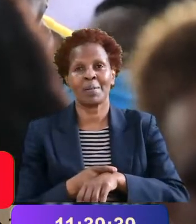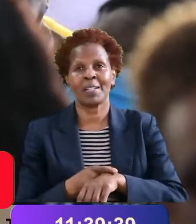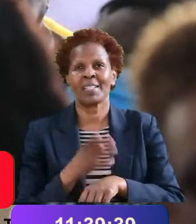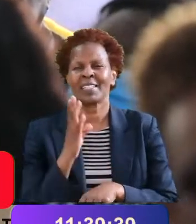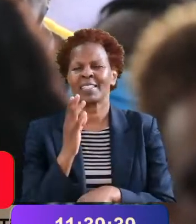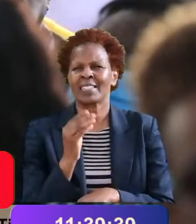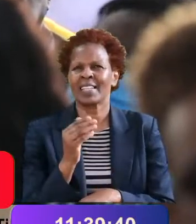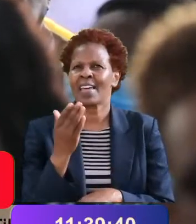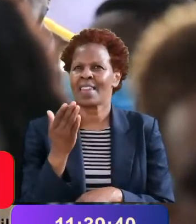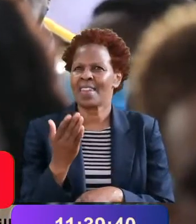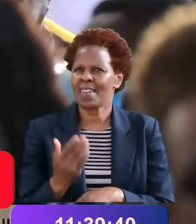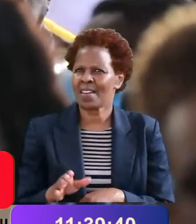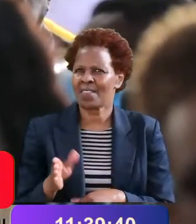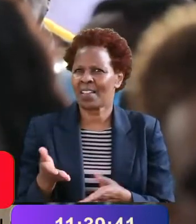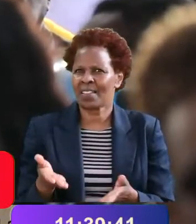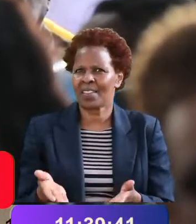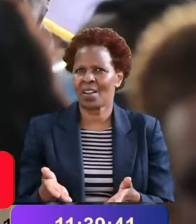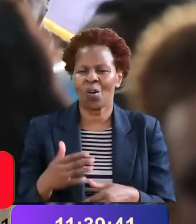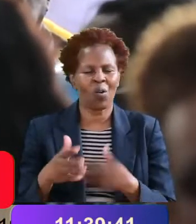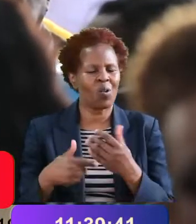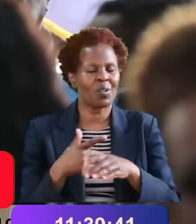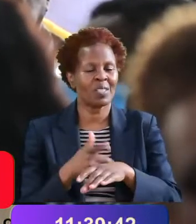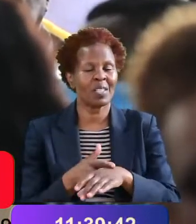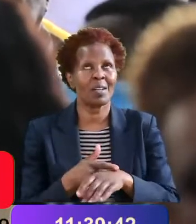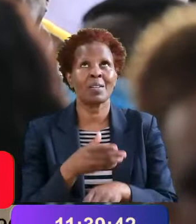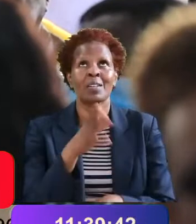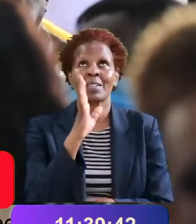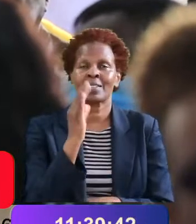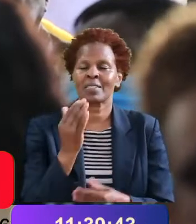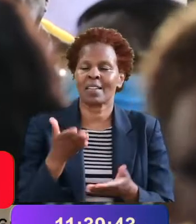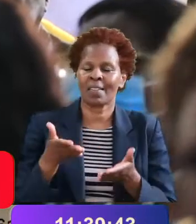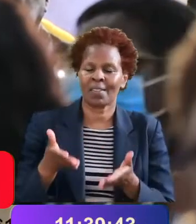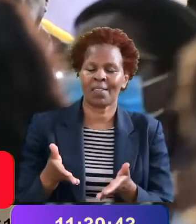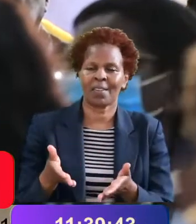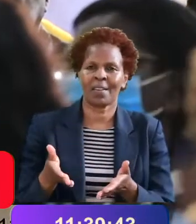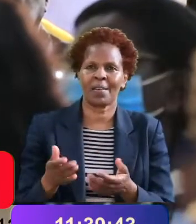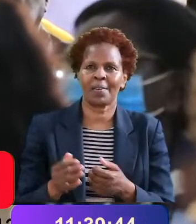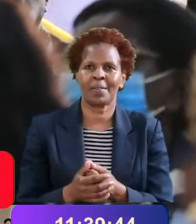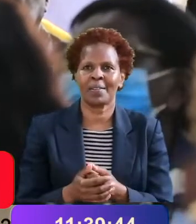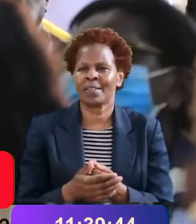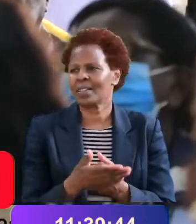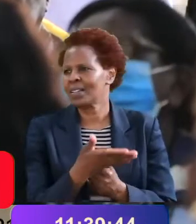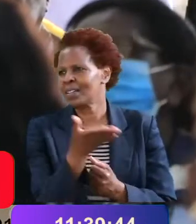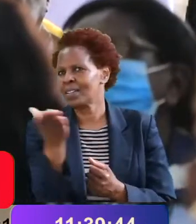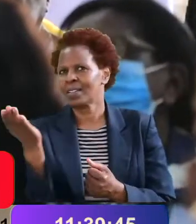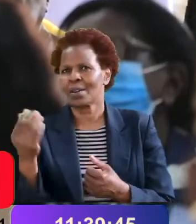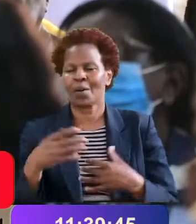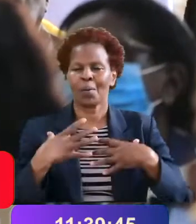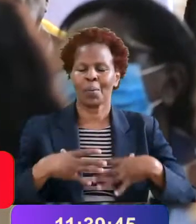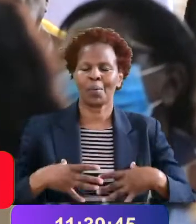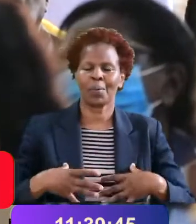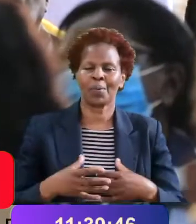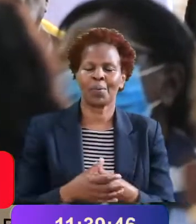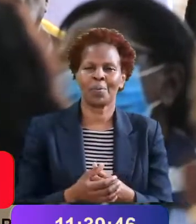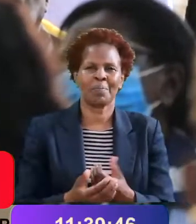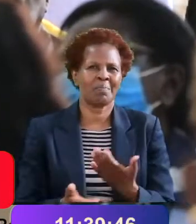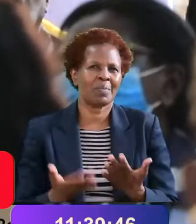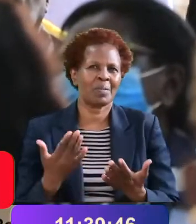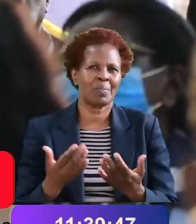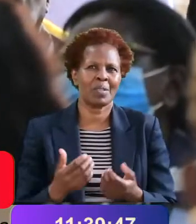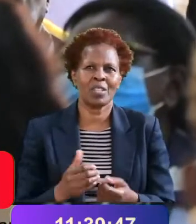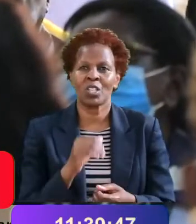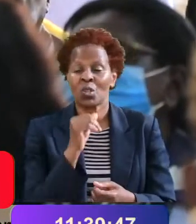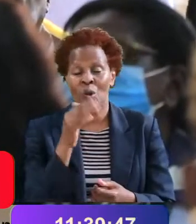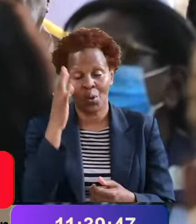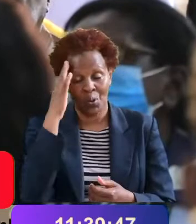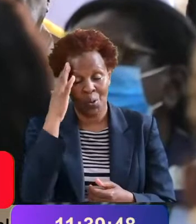hayuko. Wakati wote anakuwa. Nimesema Kiingereza hapa kuna watu labda hawajui baba